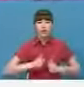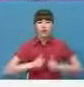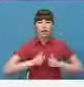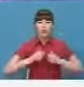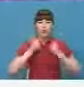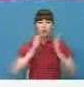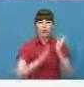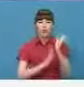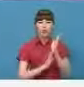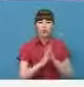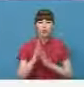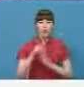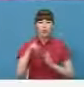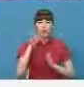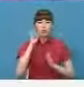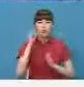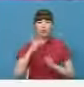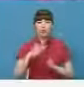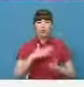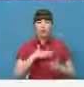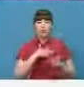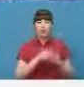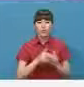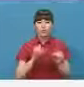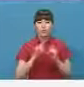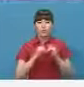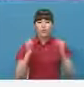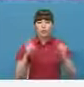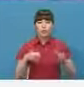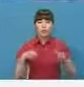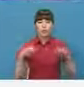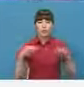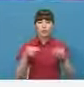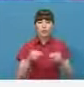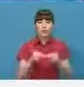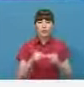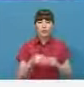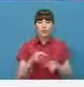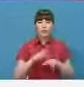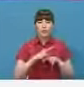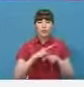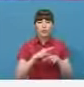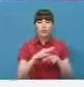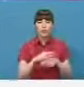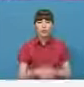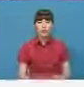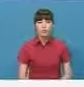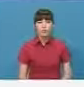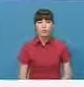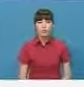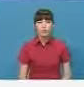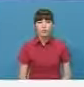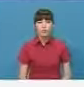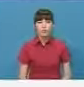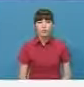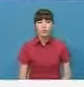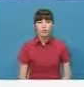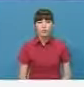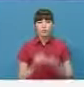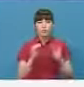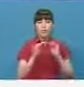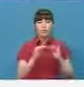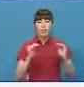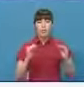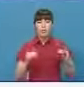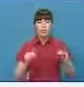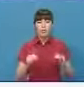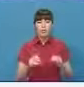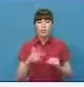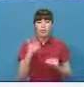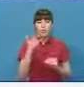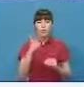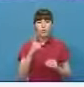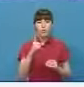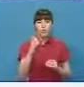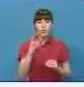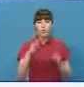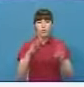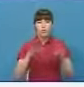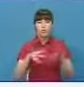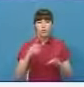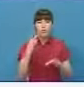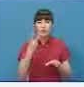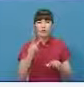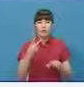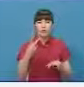жоғарлатып, жастардың рухани дамуына септеседі, дейді жетекші. Біздің оқушыларымыз 3 бірінші орын,